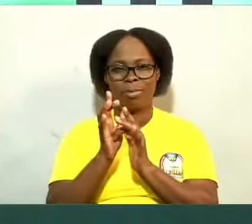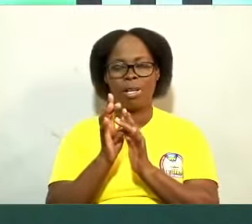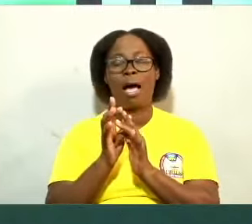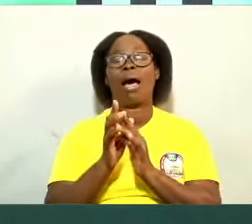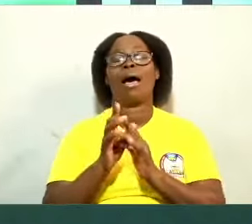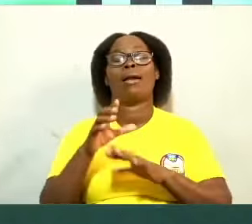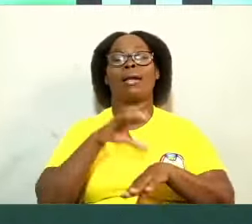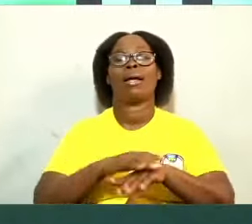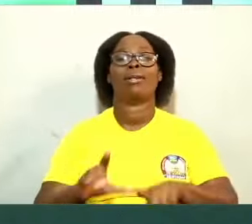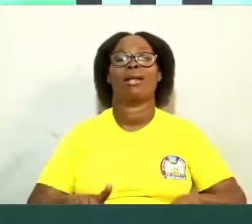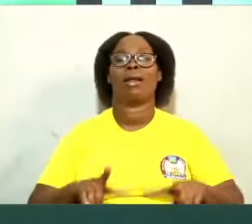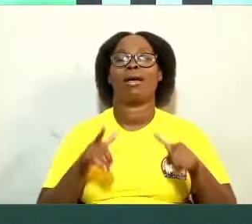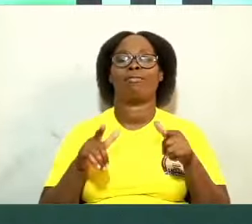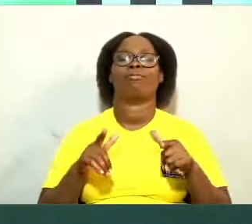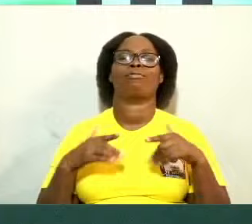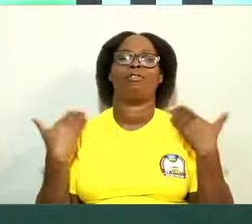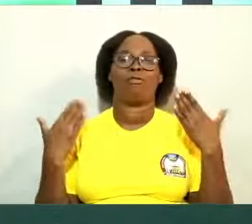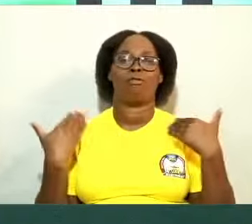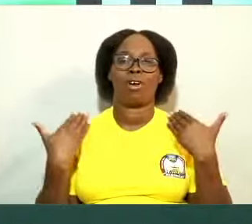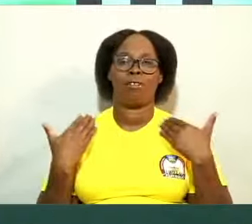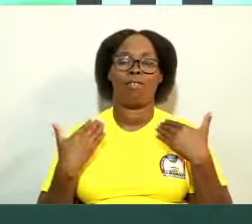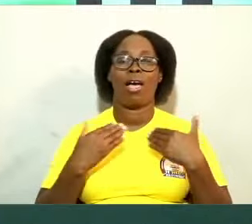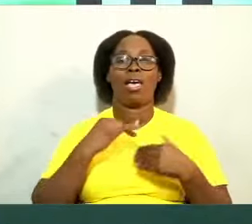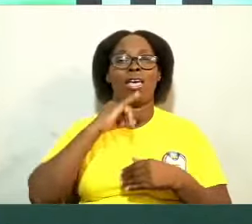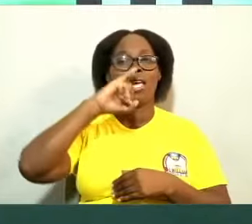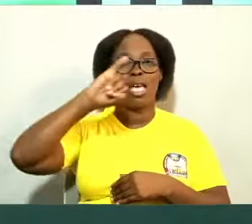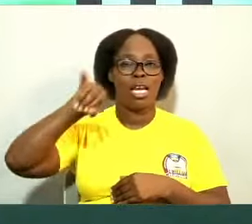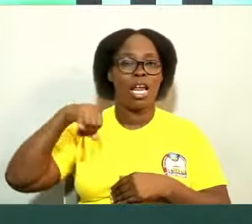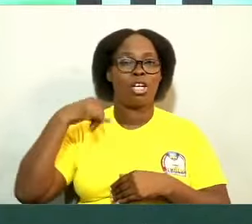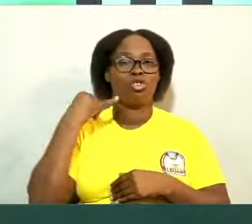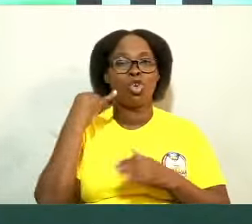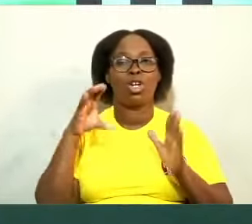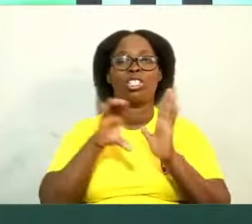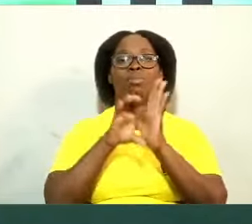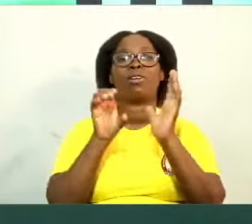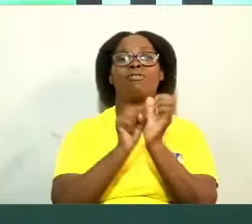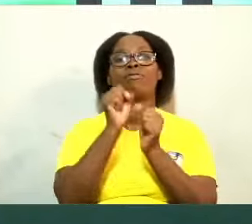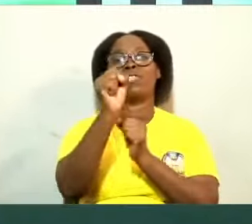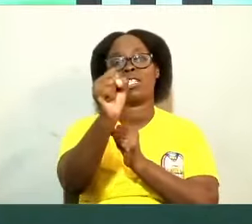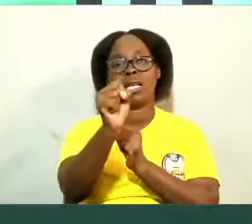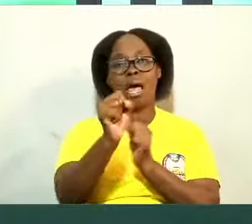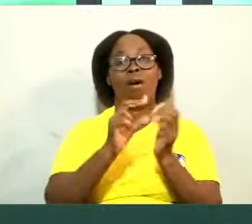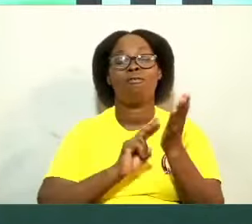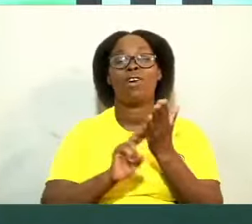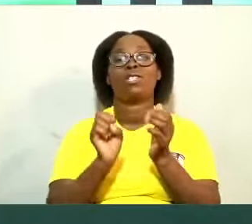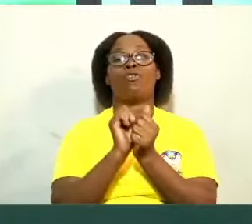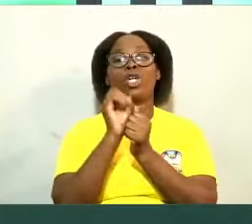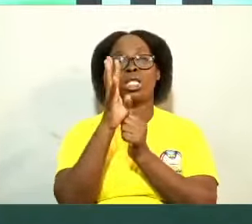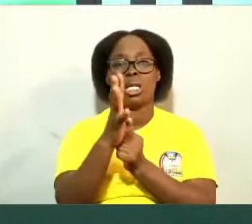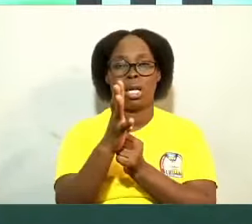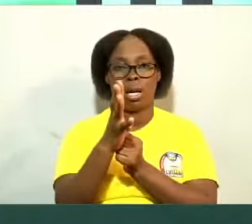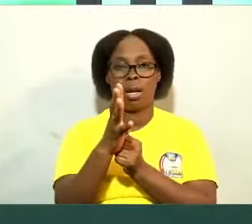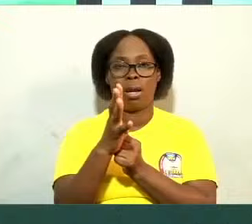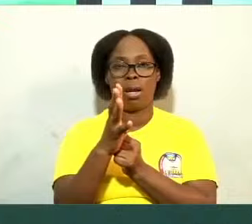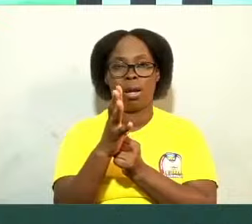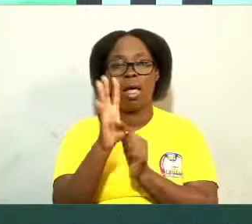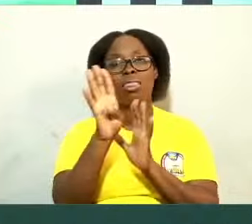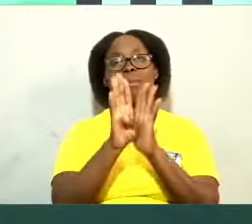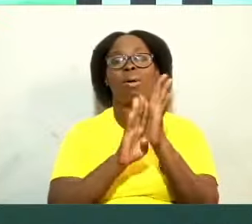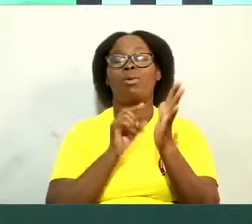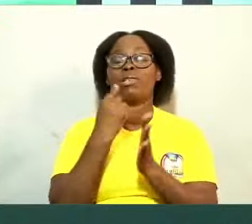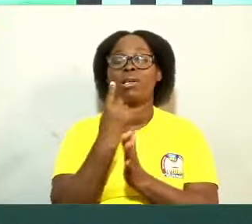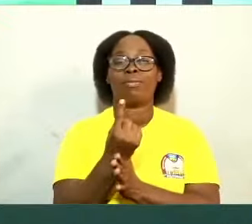wa milele? Katika Yohana 15 na fungu la 14